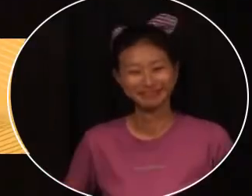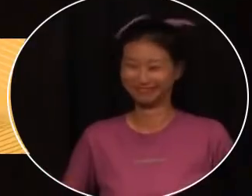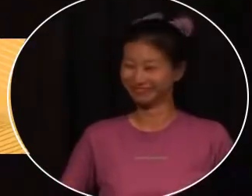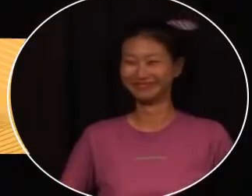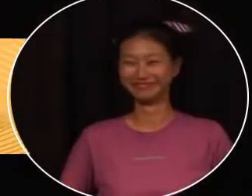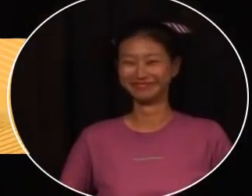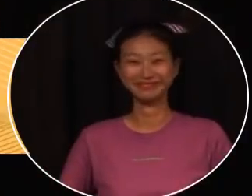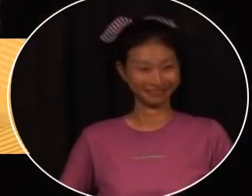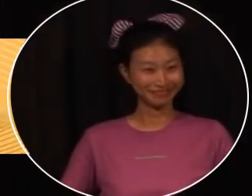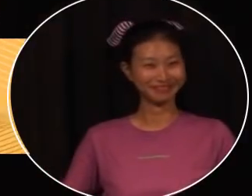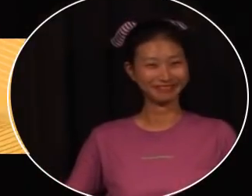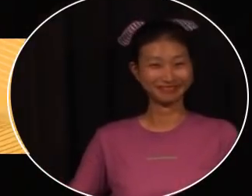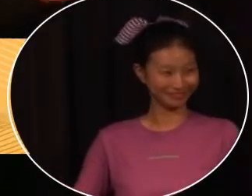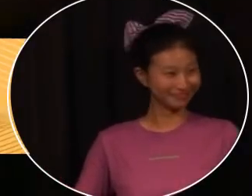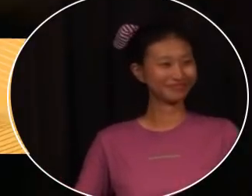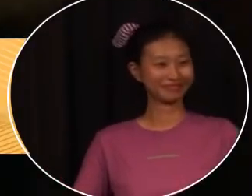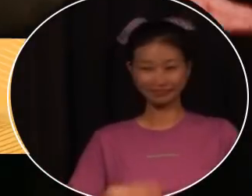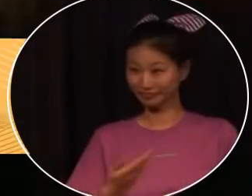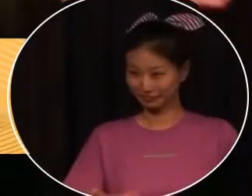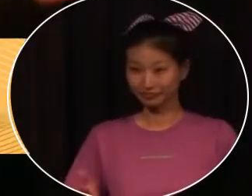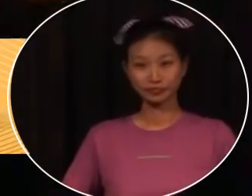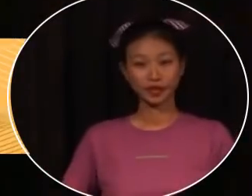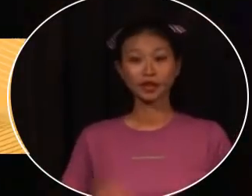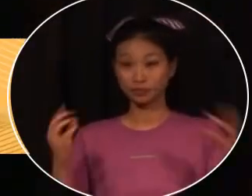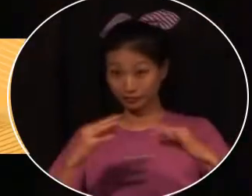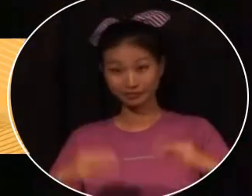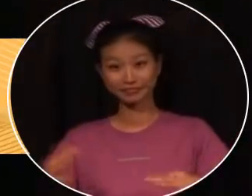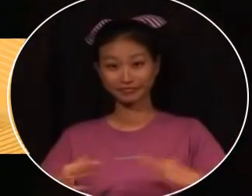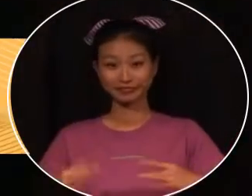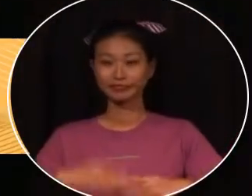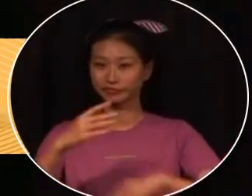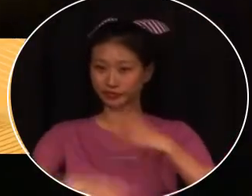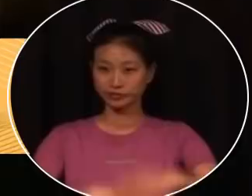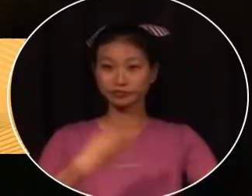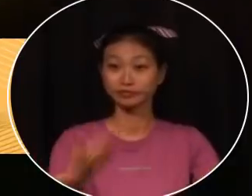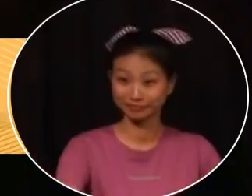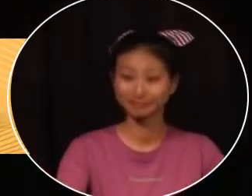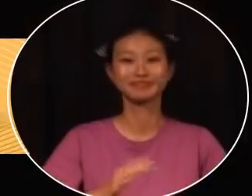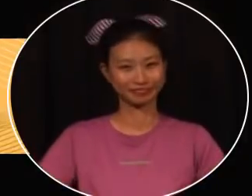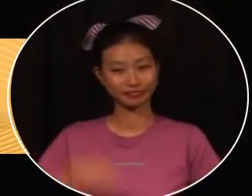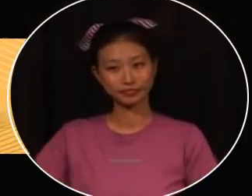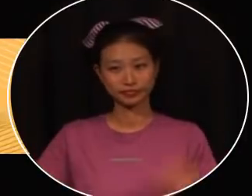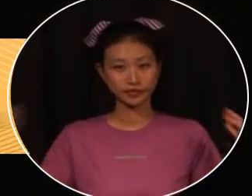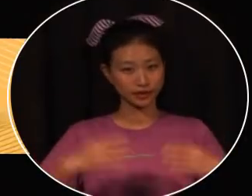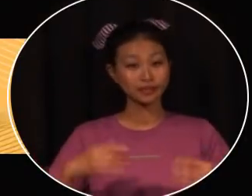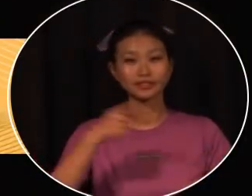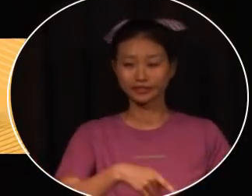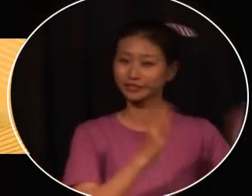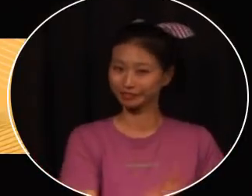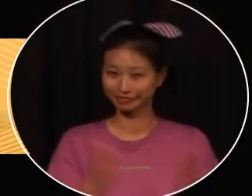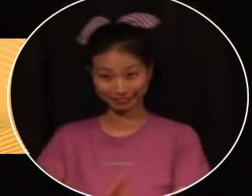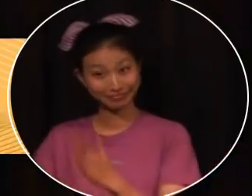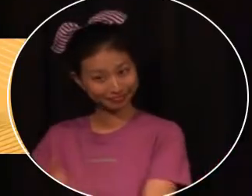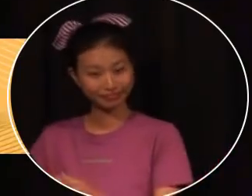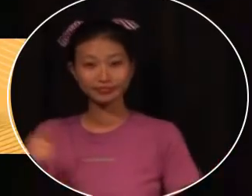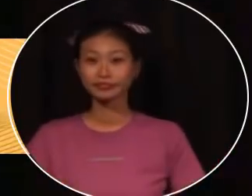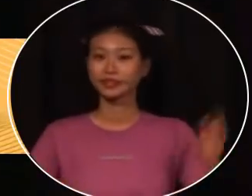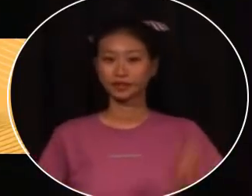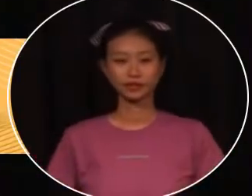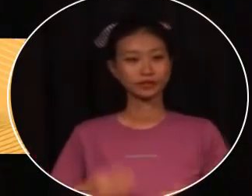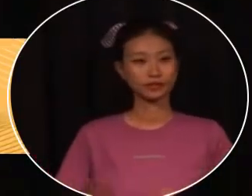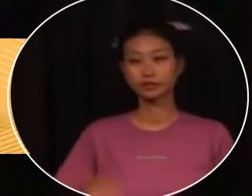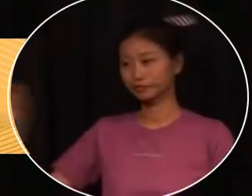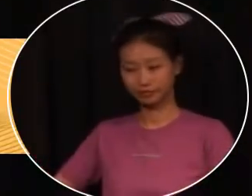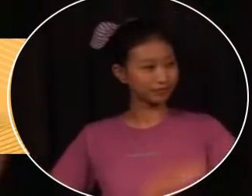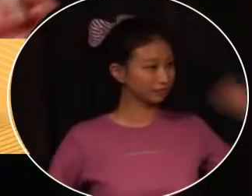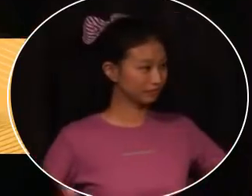悟啊！ 恍然大悟，大悟， 恍然大悟，很多很多东西，你想一下。 我也想一下。 啊，对，就是这就是